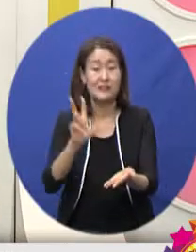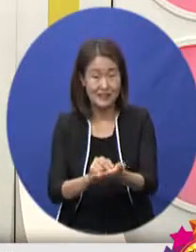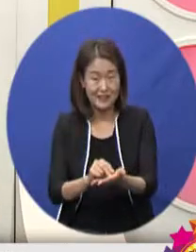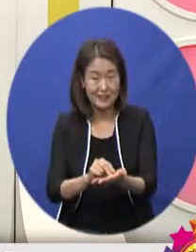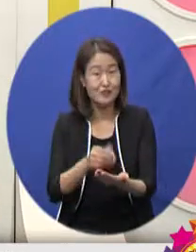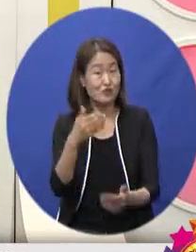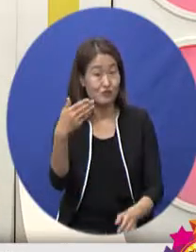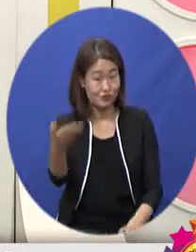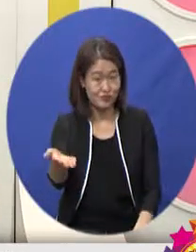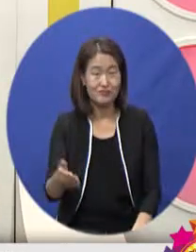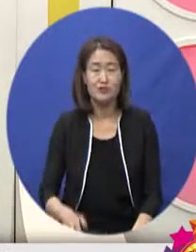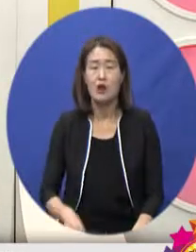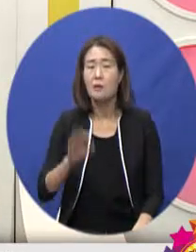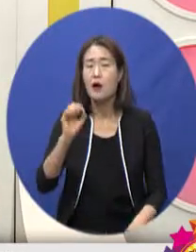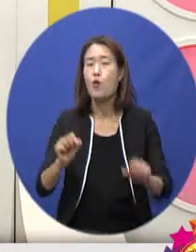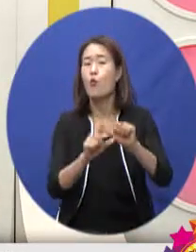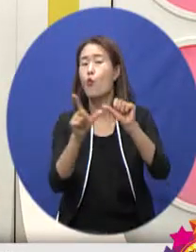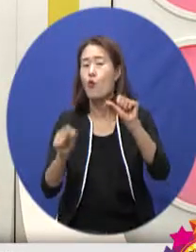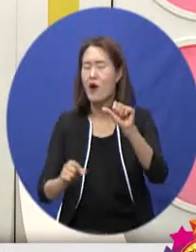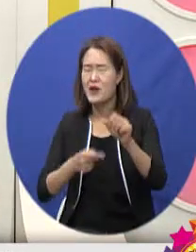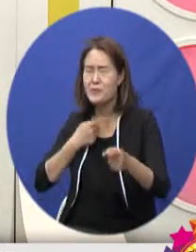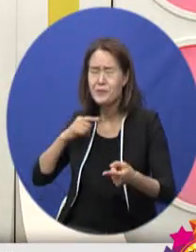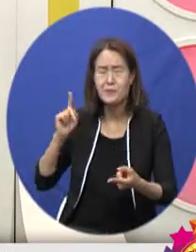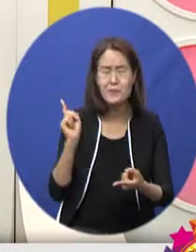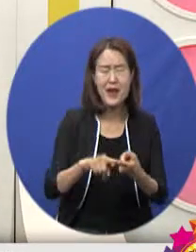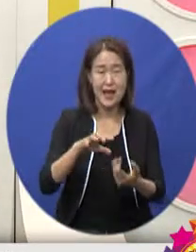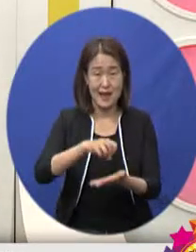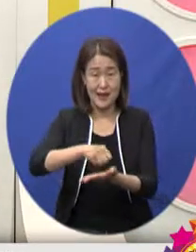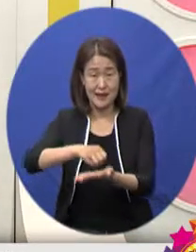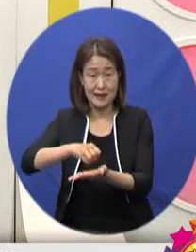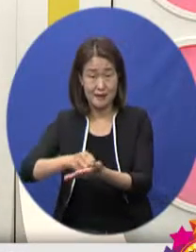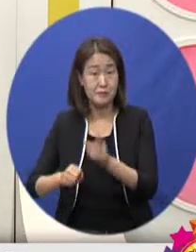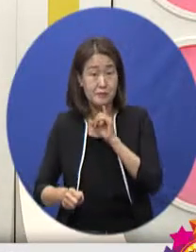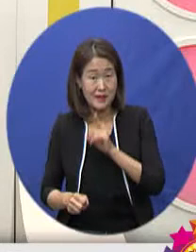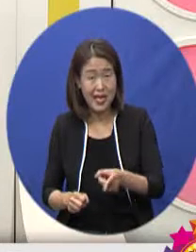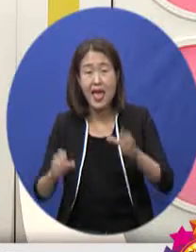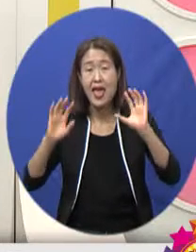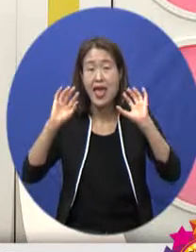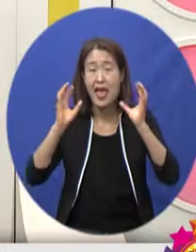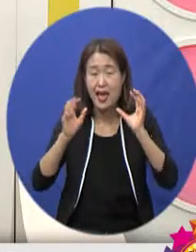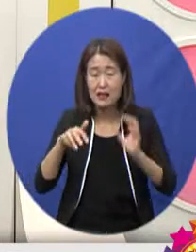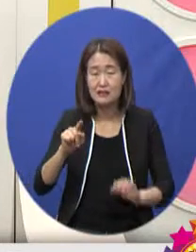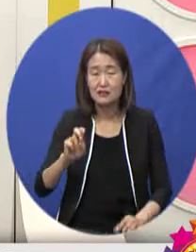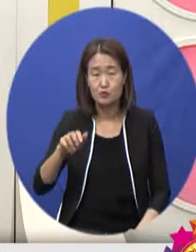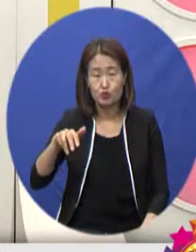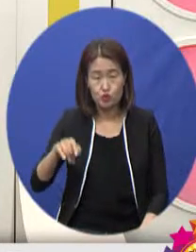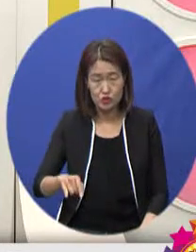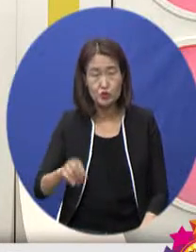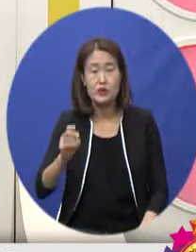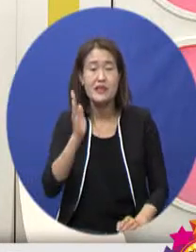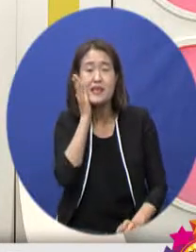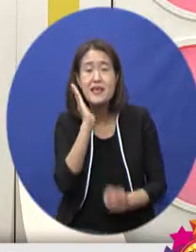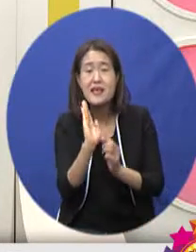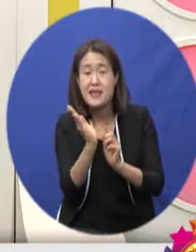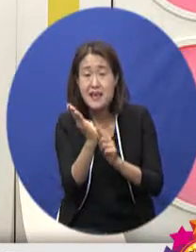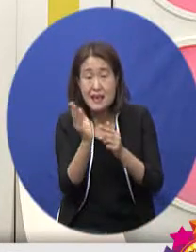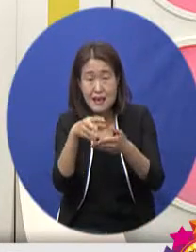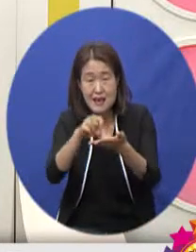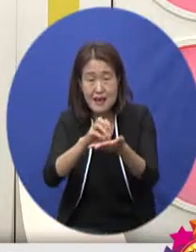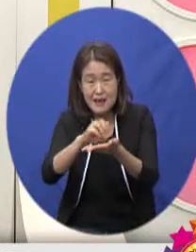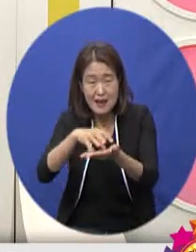퀴즈. 이것은 5월이 제철인 나물입니다. 어린 참치 또는 그 잎에 가진 양념을